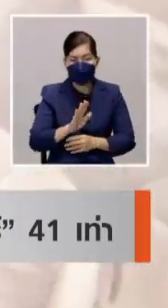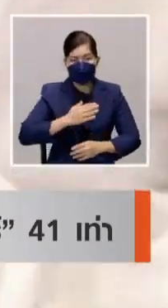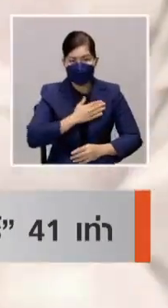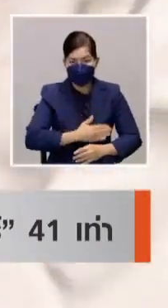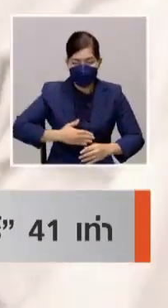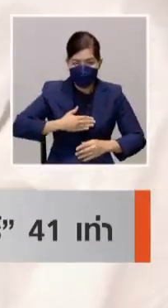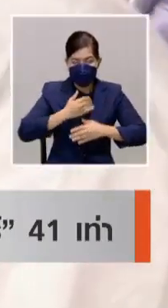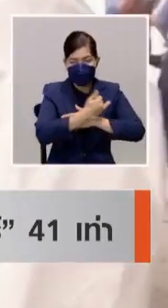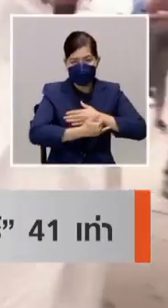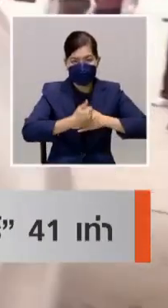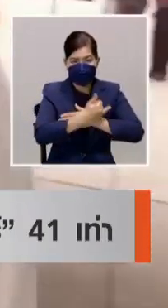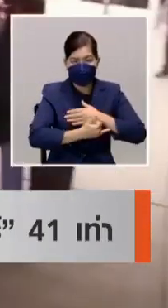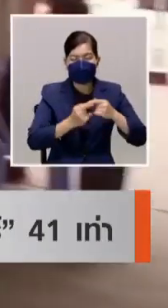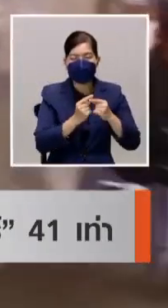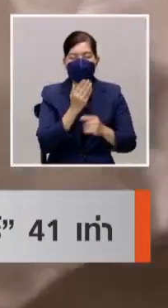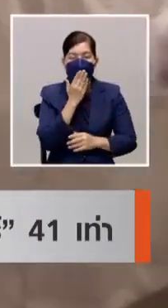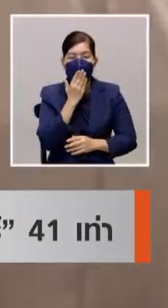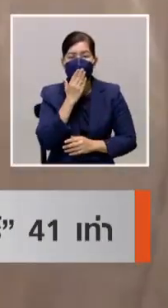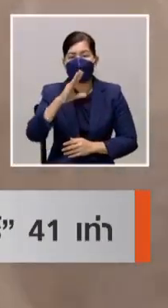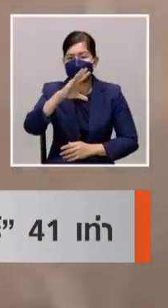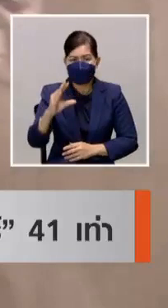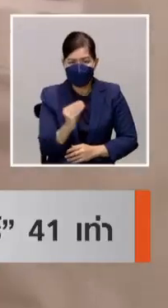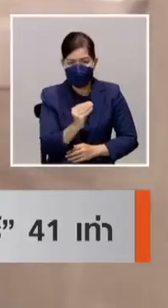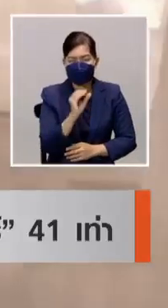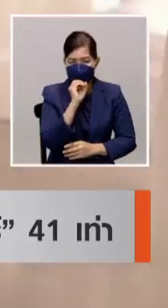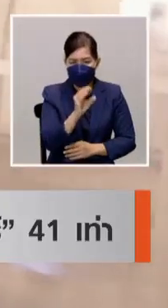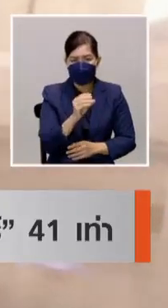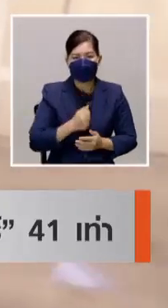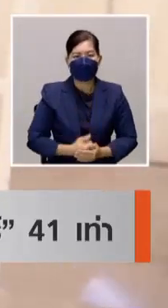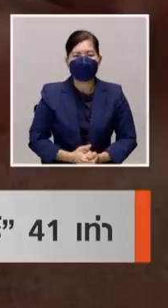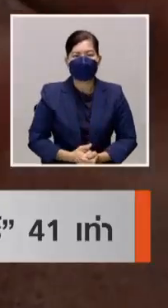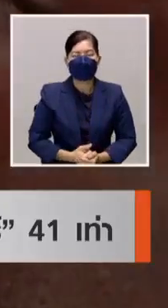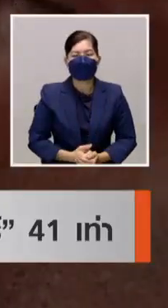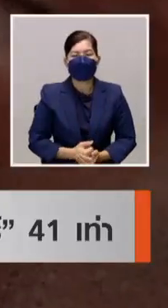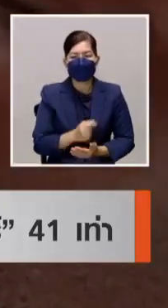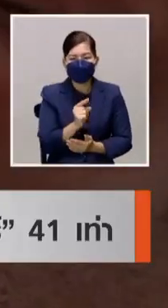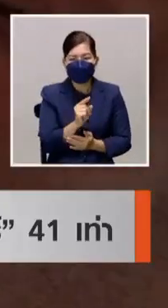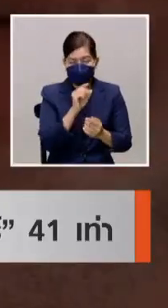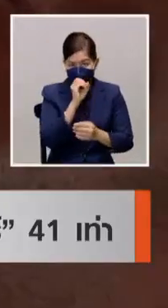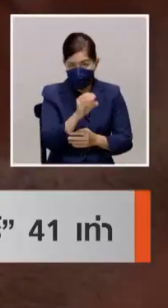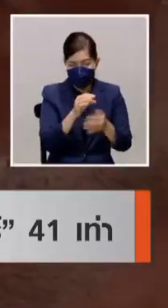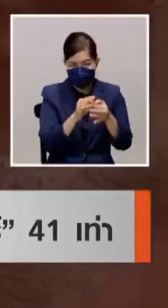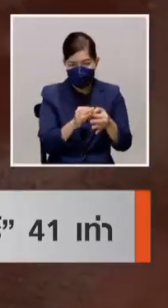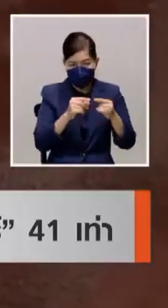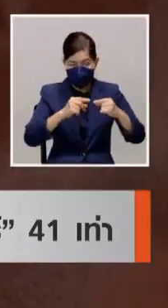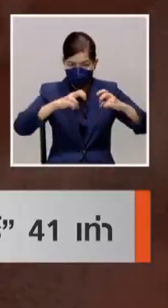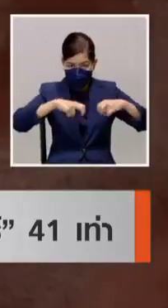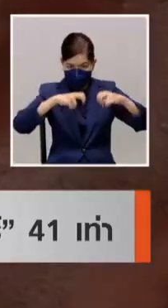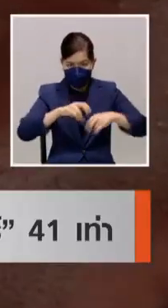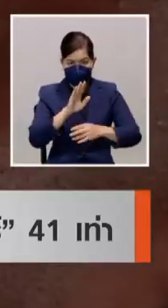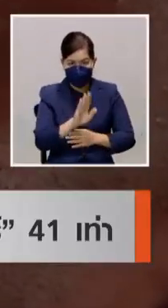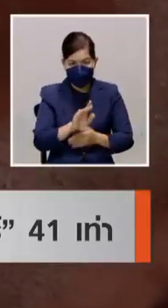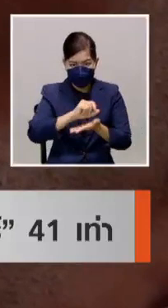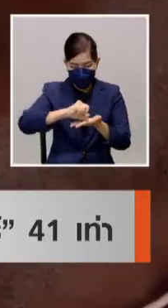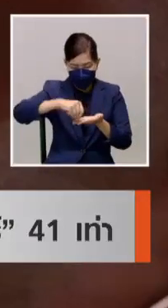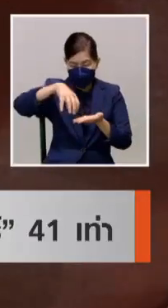าซึ่งตั้งอยู่ในประเทศแอฟริกาใต้ได้เปิดเผยข้อมูลเมื่อวานนี้โดยระบุว่าผลการศึกษาล่าสุดของสถ